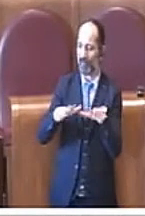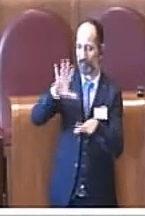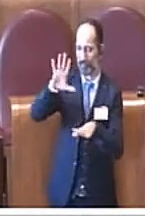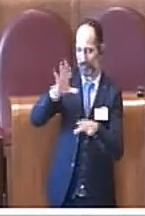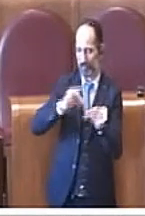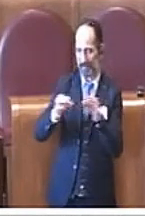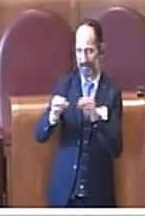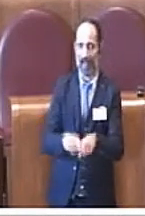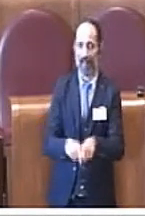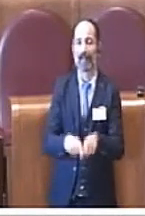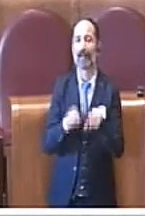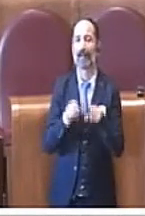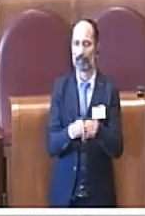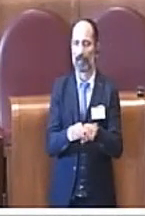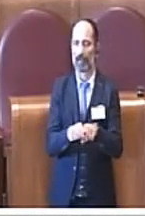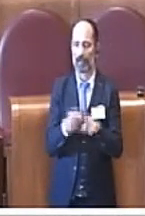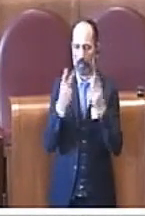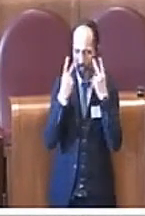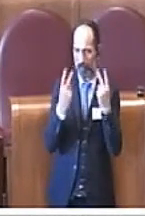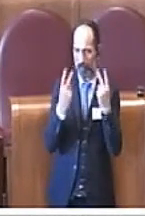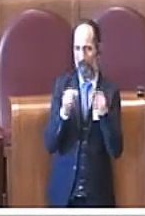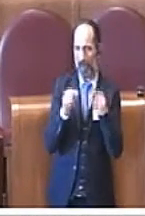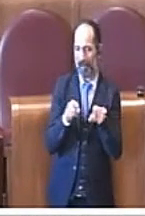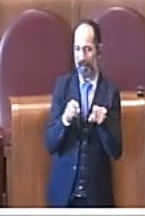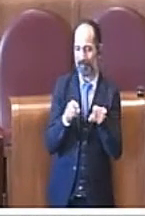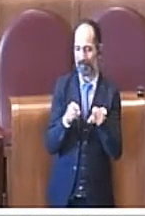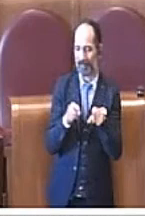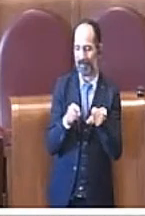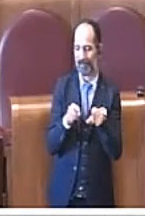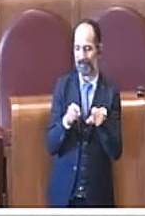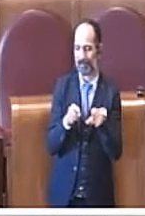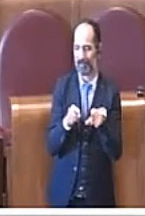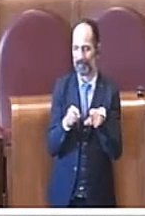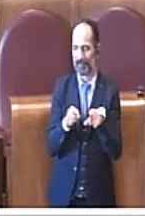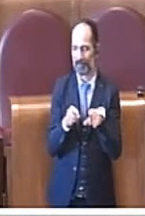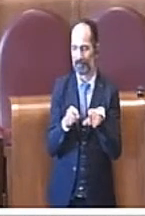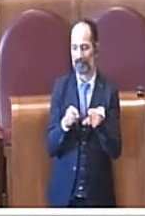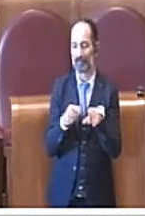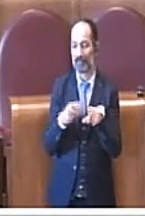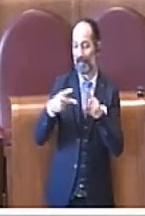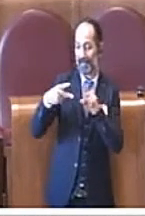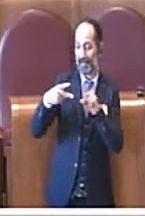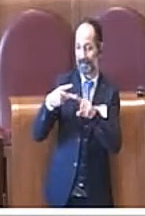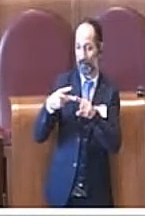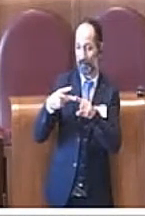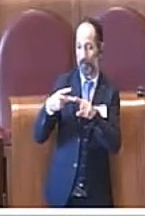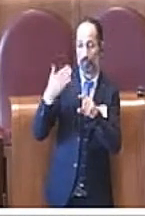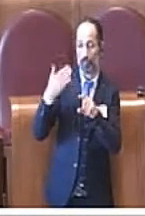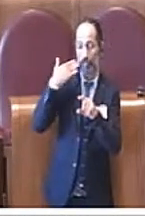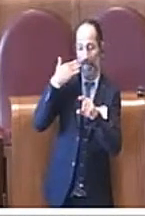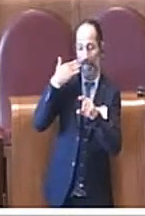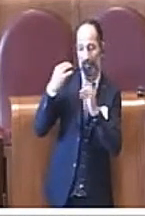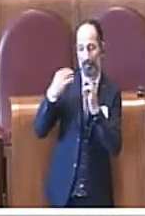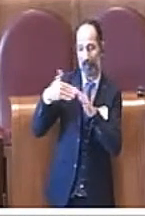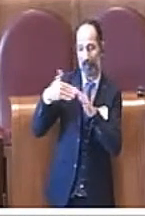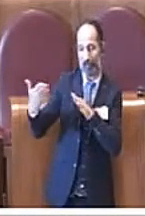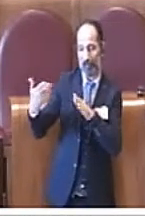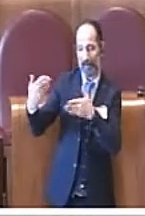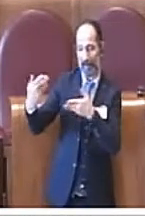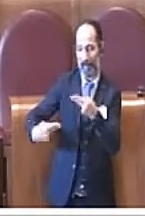Stelle per quanto riguarda anche questa secondo debito fuori bilancio.